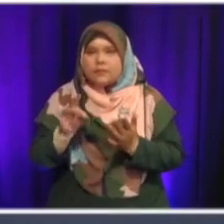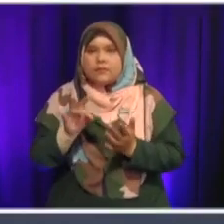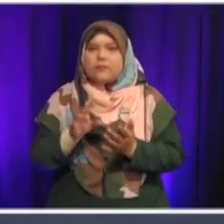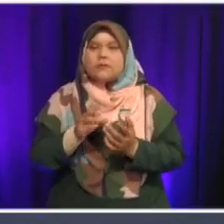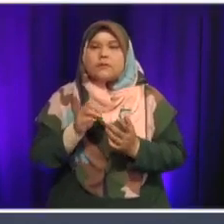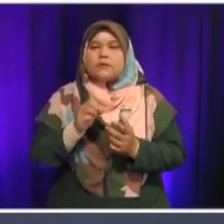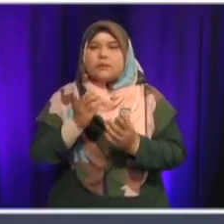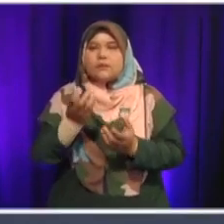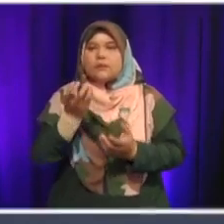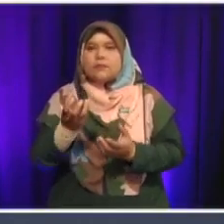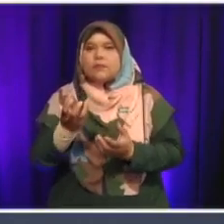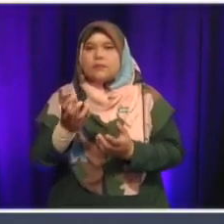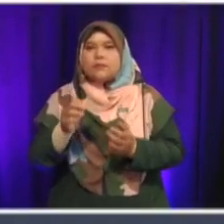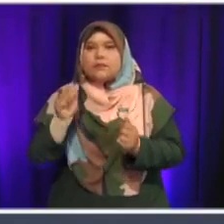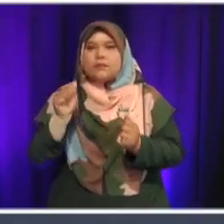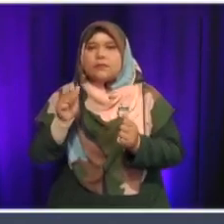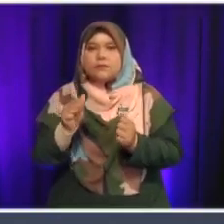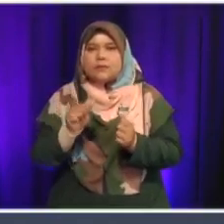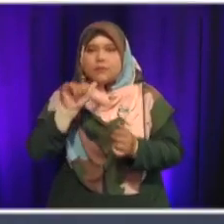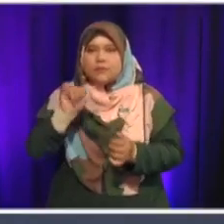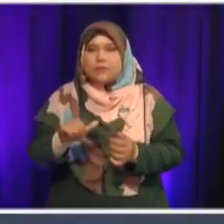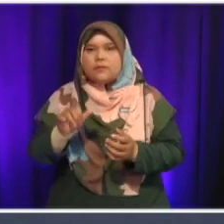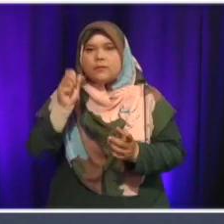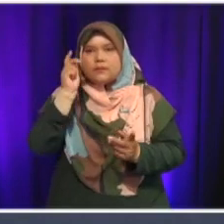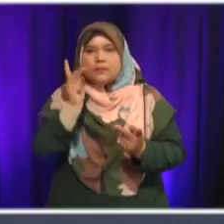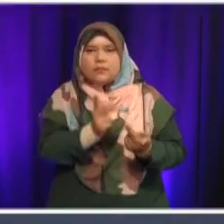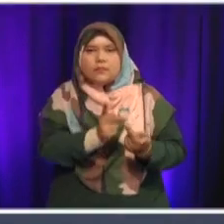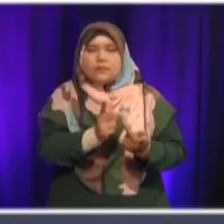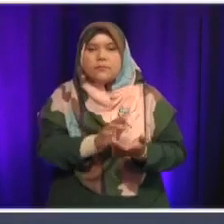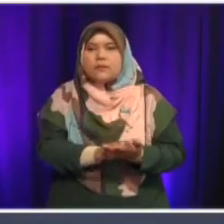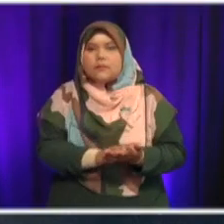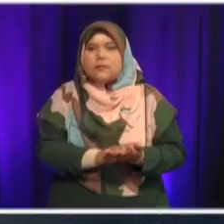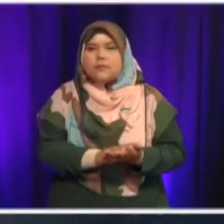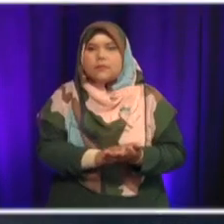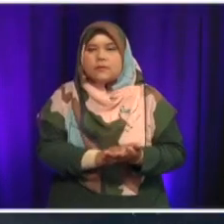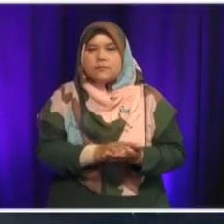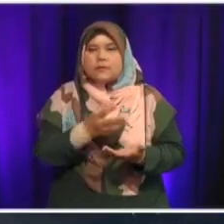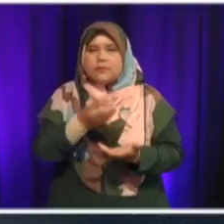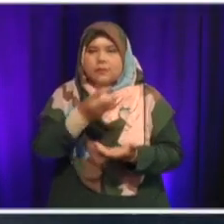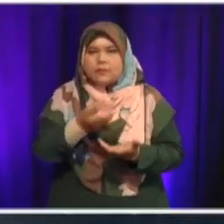sesuai berdasarkan bentuk coklat muda